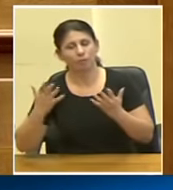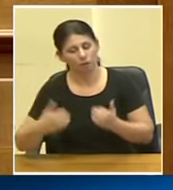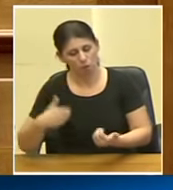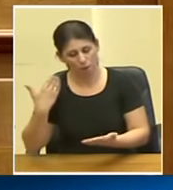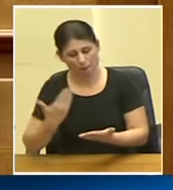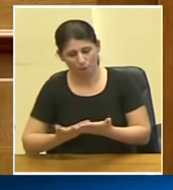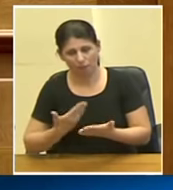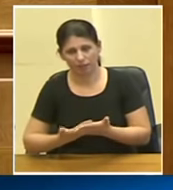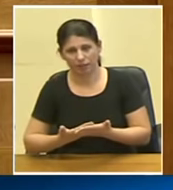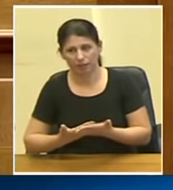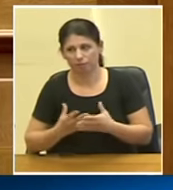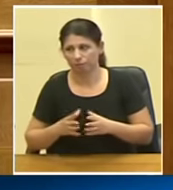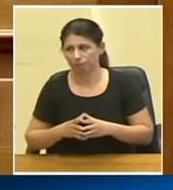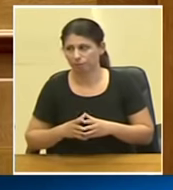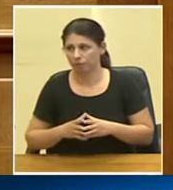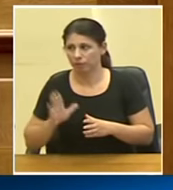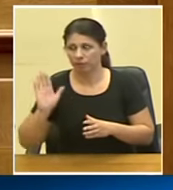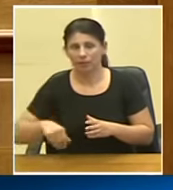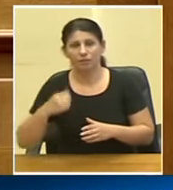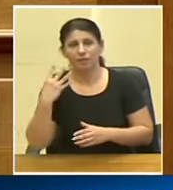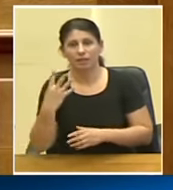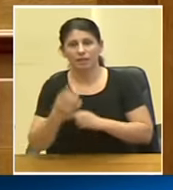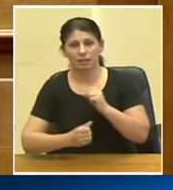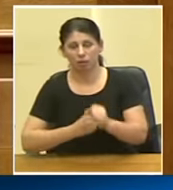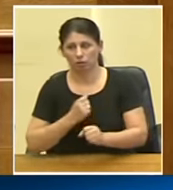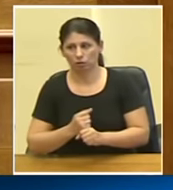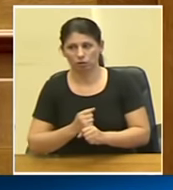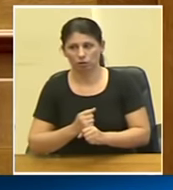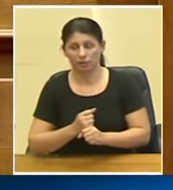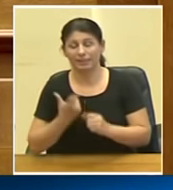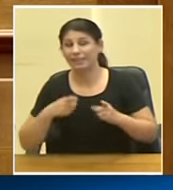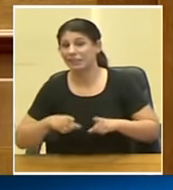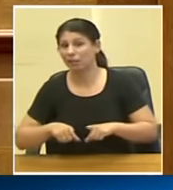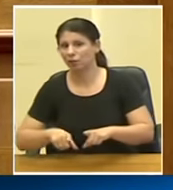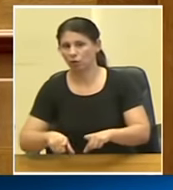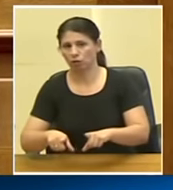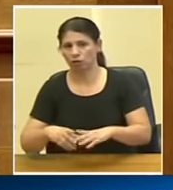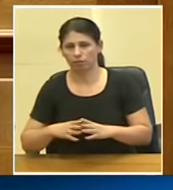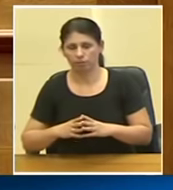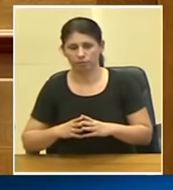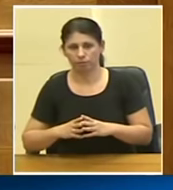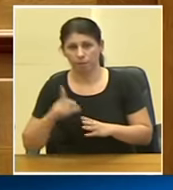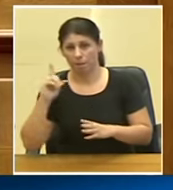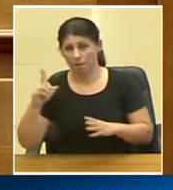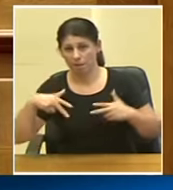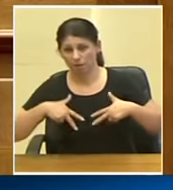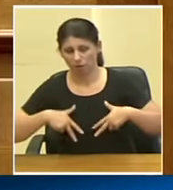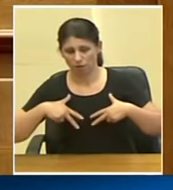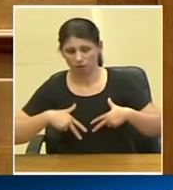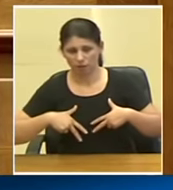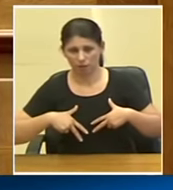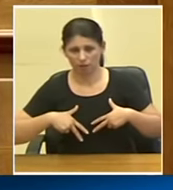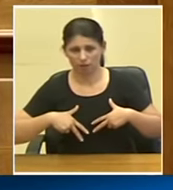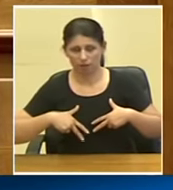αποδείξει τα τελευταία 4 χρόνια και συγχρόνως με μία κυβέρνηση που πήρε